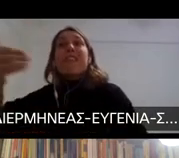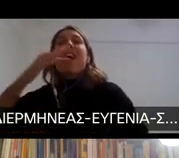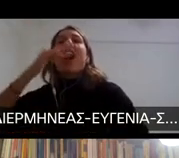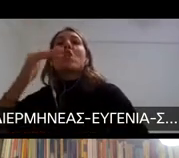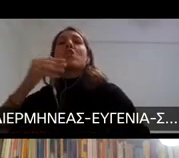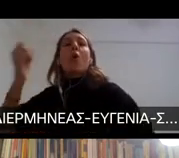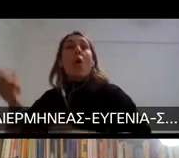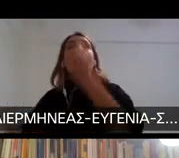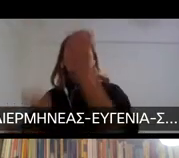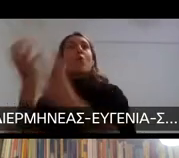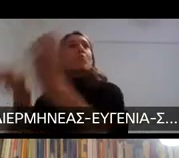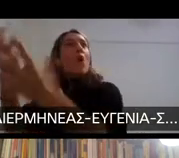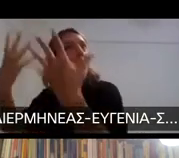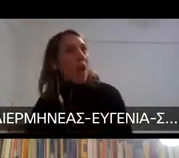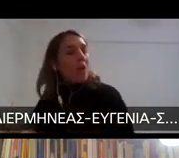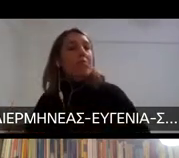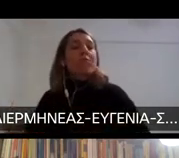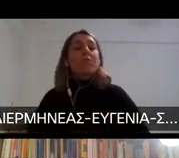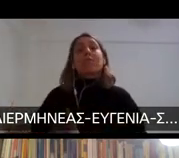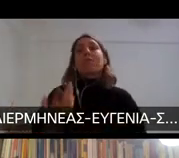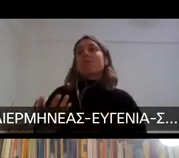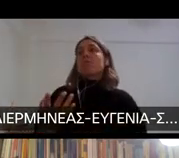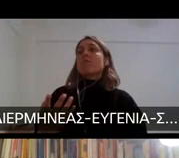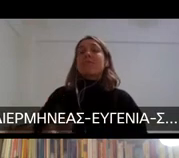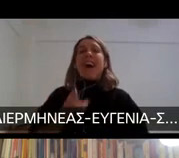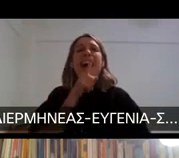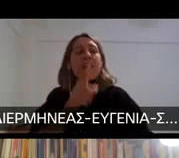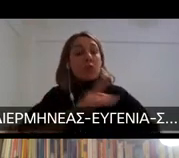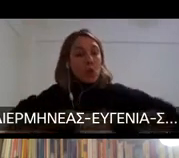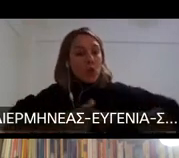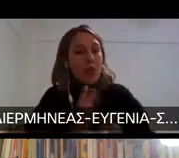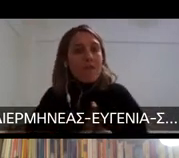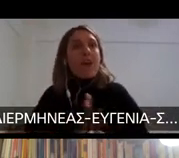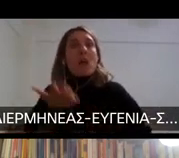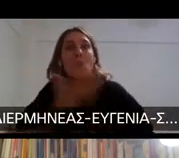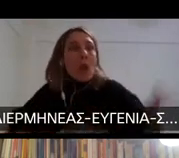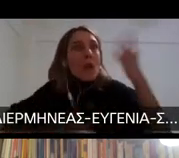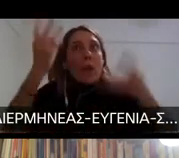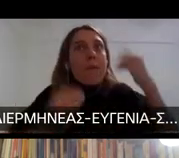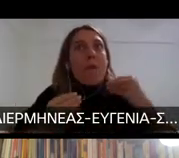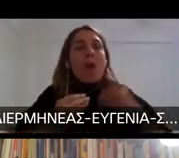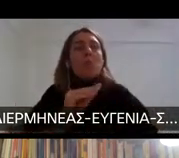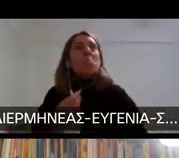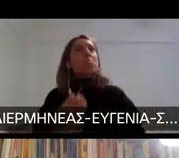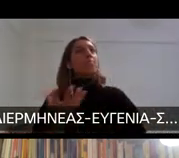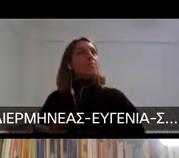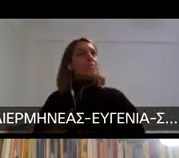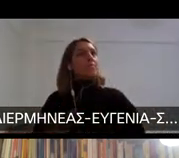εξελίξεων. Ένας λόγος για αυτήν την έξαρση του ενδιαφέροντος είναι το ότι